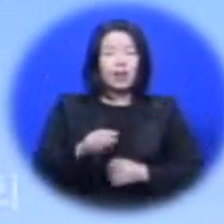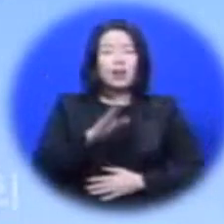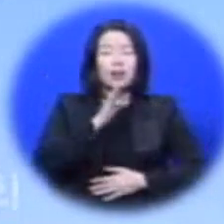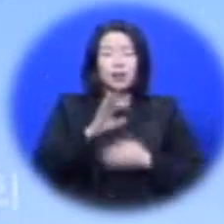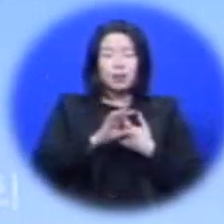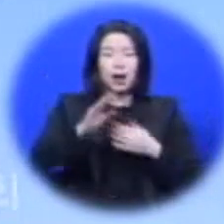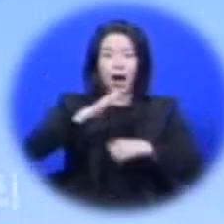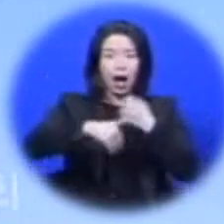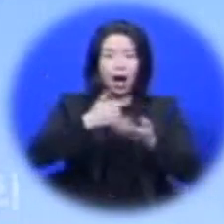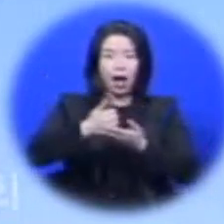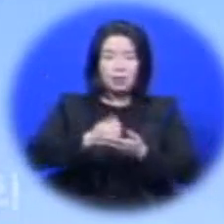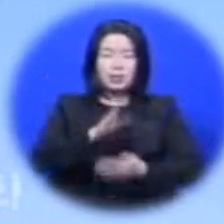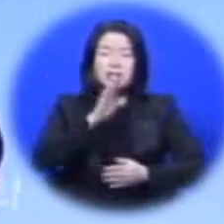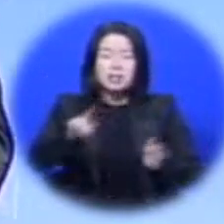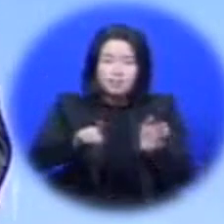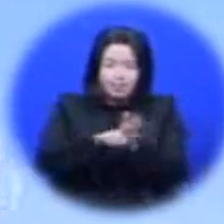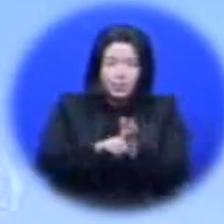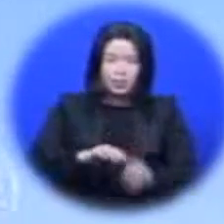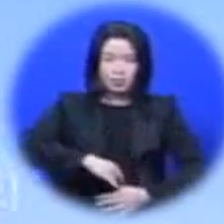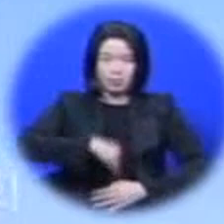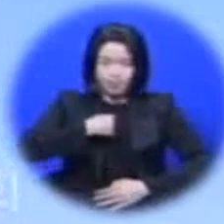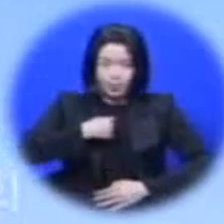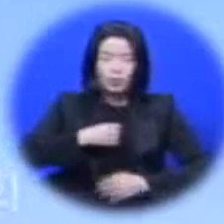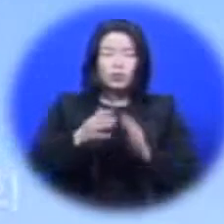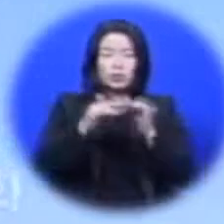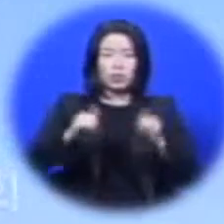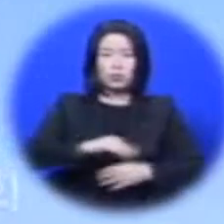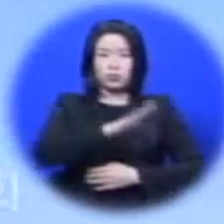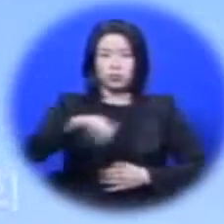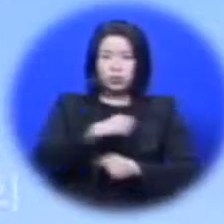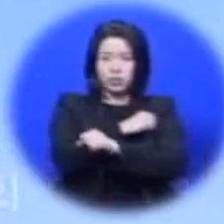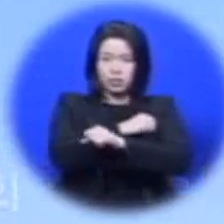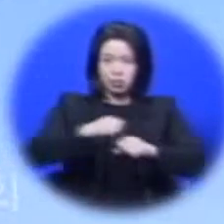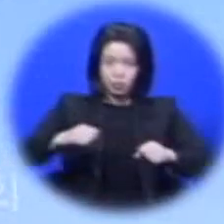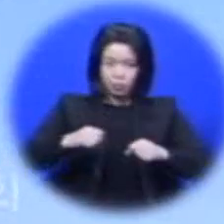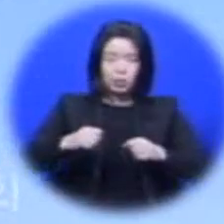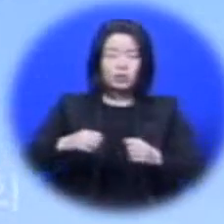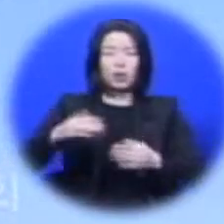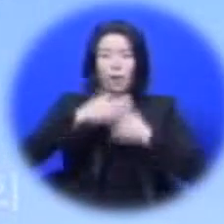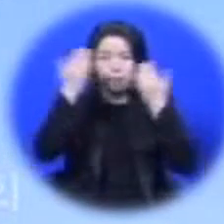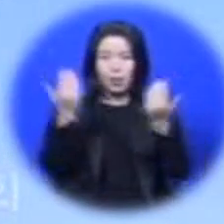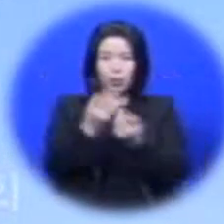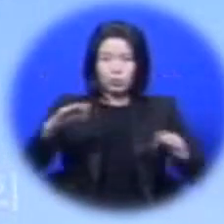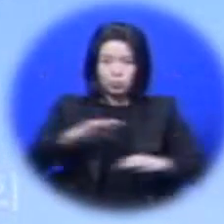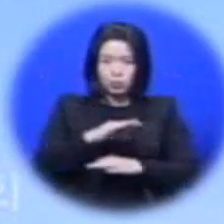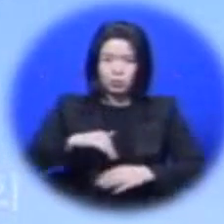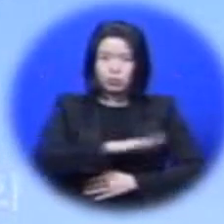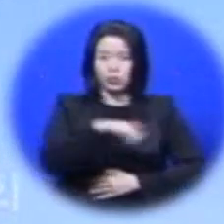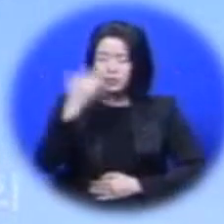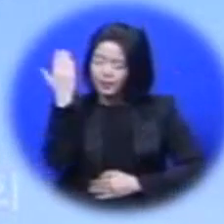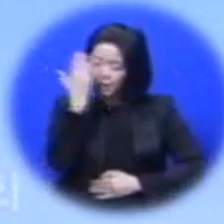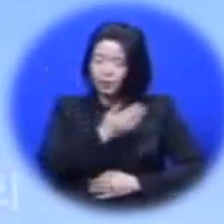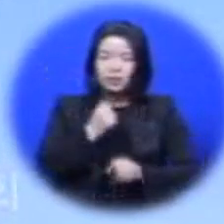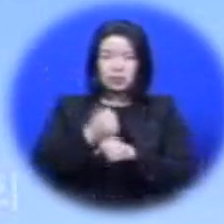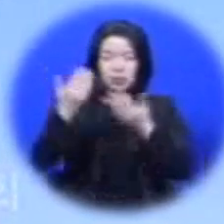신실하시고 의로우신 분이셔서 우리 죄를 용서하시고 모든 불의에서 우리를 깨끗하게 해주실 것이라는